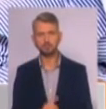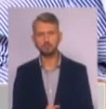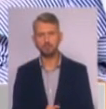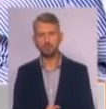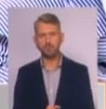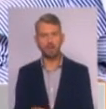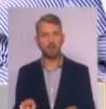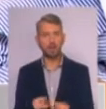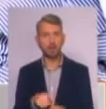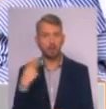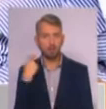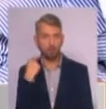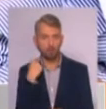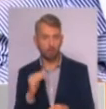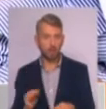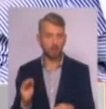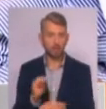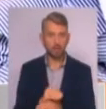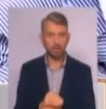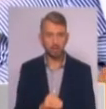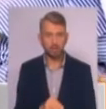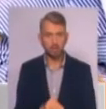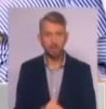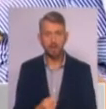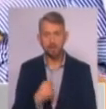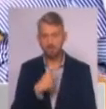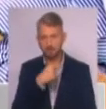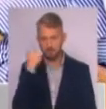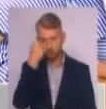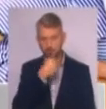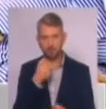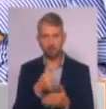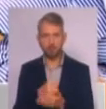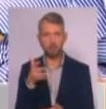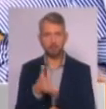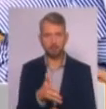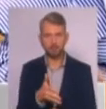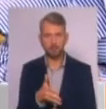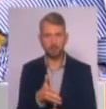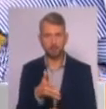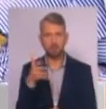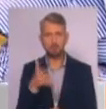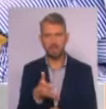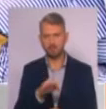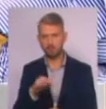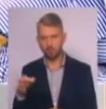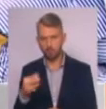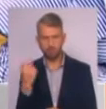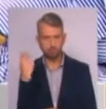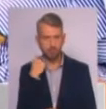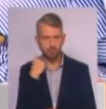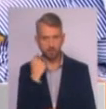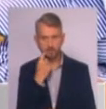такі борги накинули. Мені персонально до 5 тисяч, вірніше 5 тисяч з хвостиком уже.